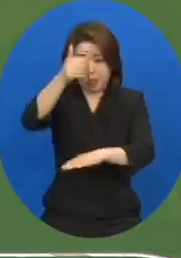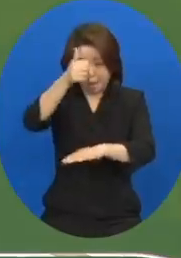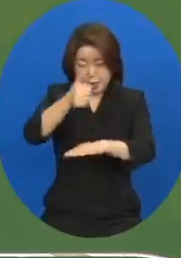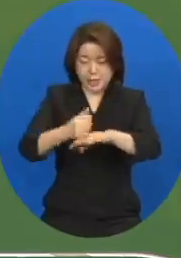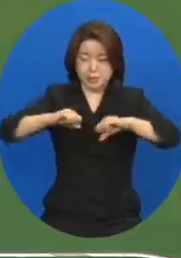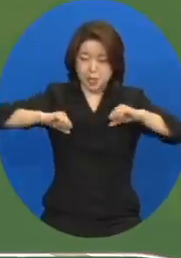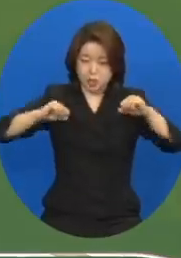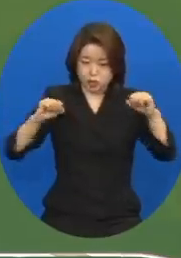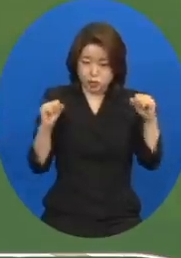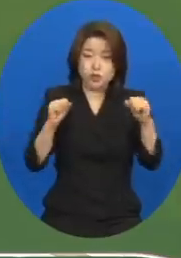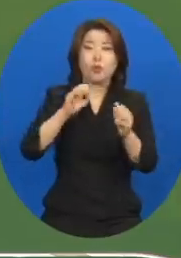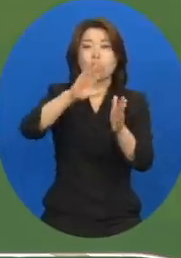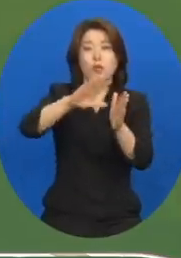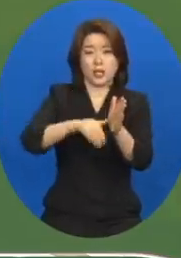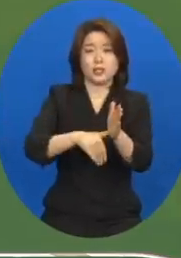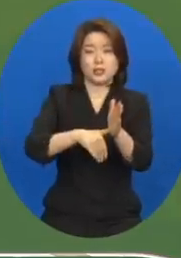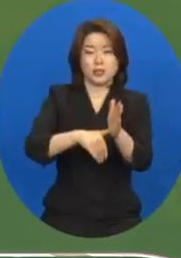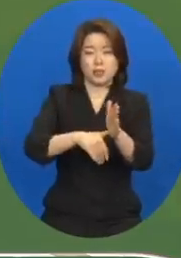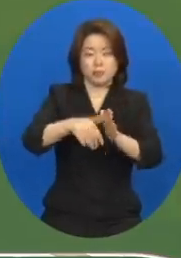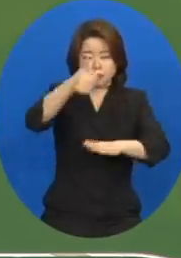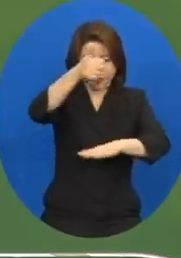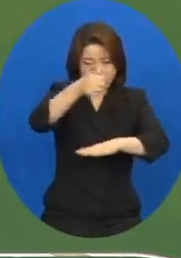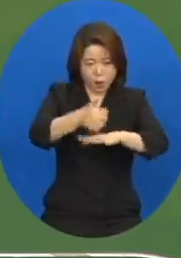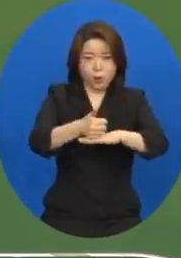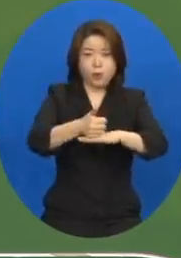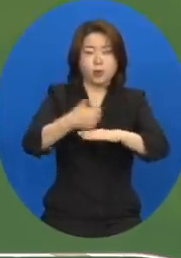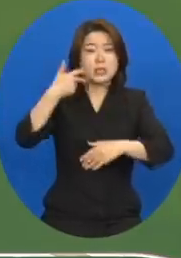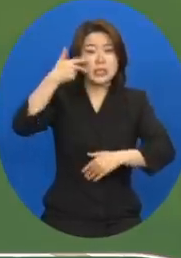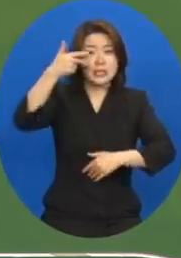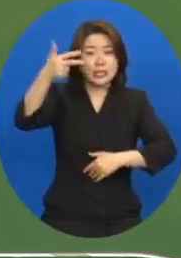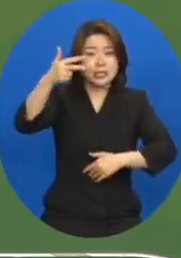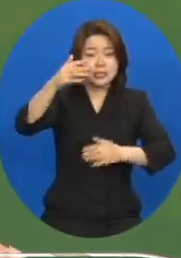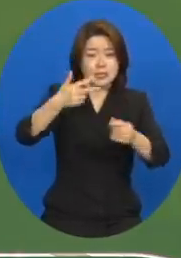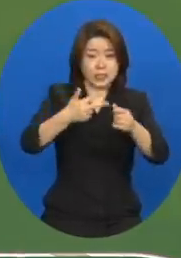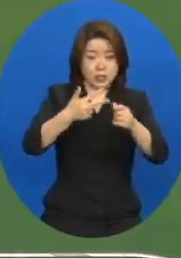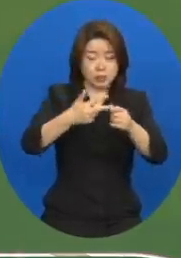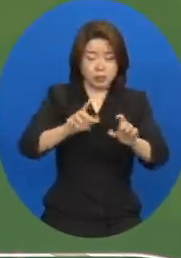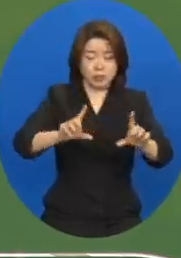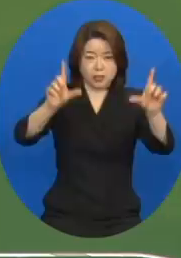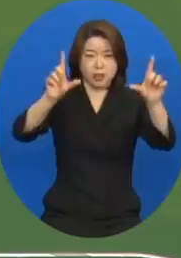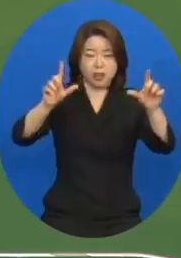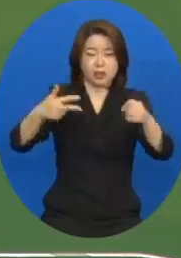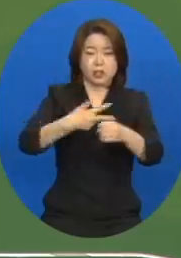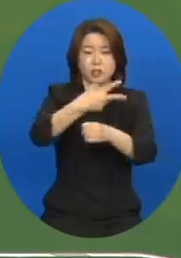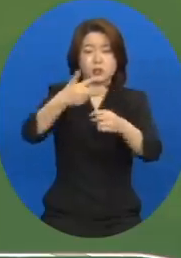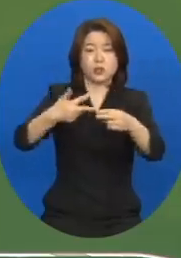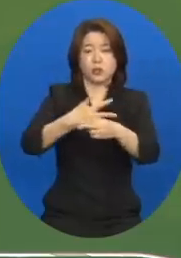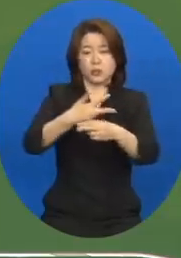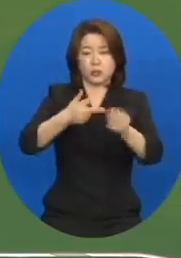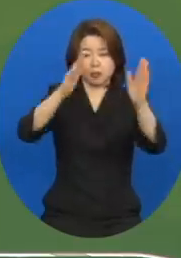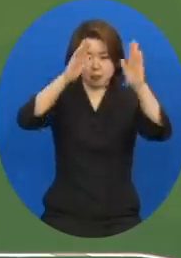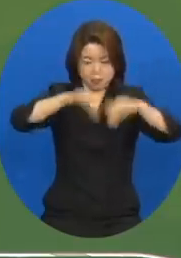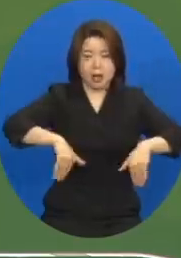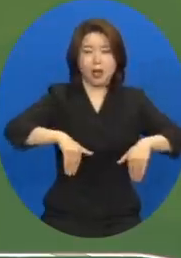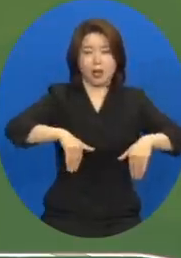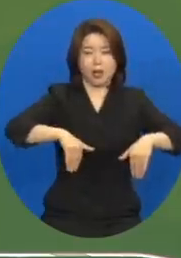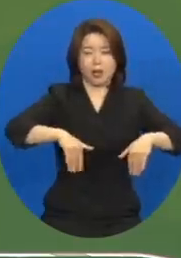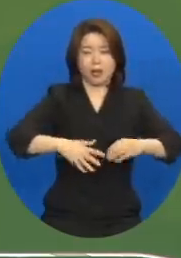순종하고 나갔을 때 결국 7일째 여리고성은 무너집니다. 20절 말씀해